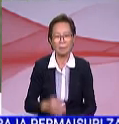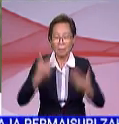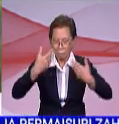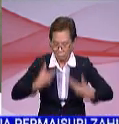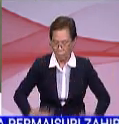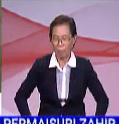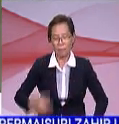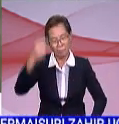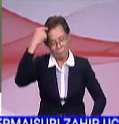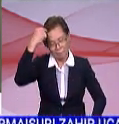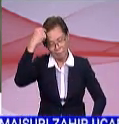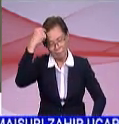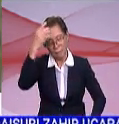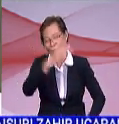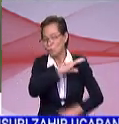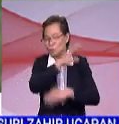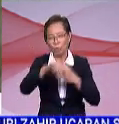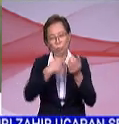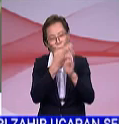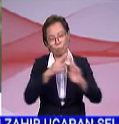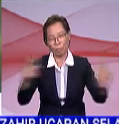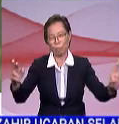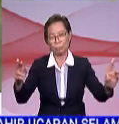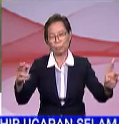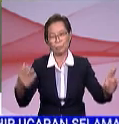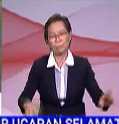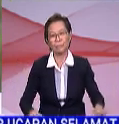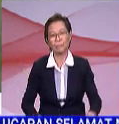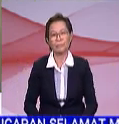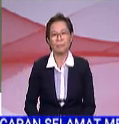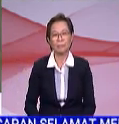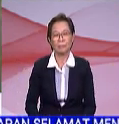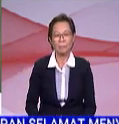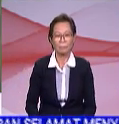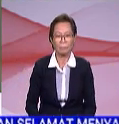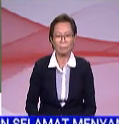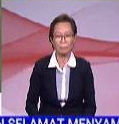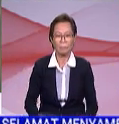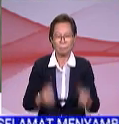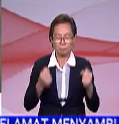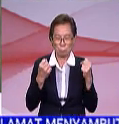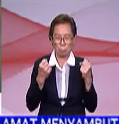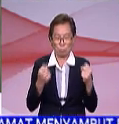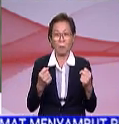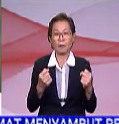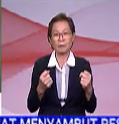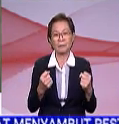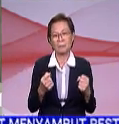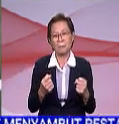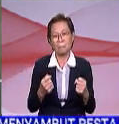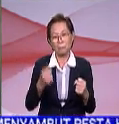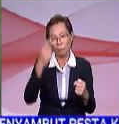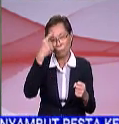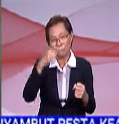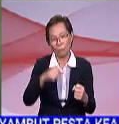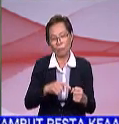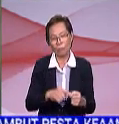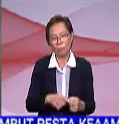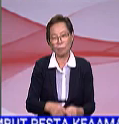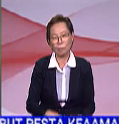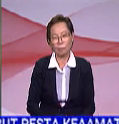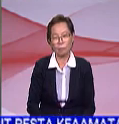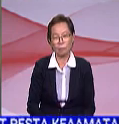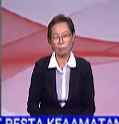fizikal, mental dan segala lah semua persiapan yang perlu ada. Perlu cukup tenaga begitu untuk kuat, terus